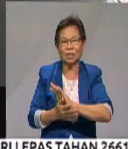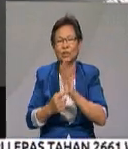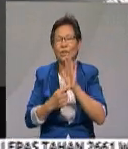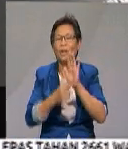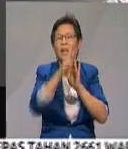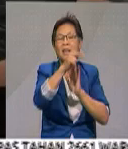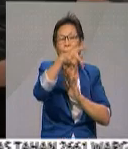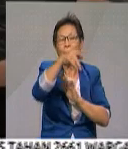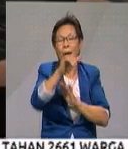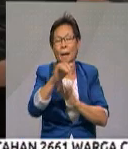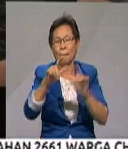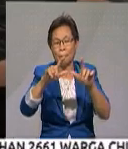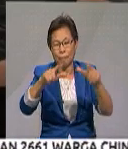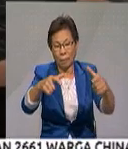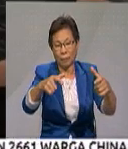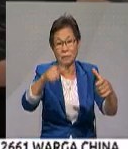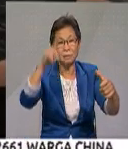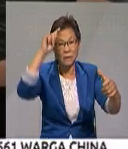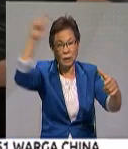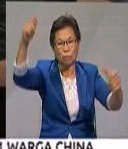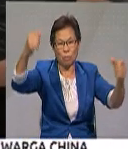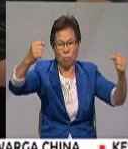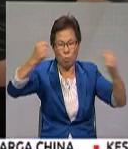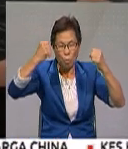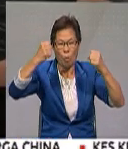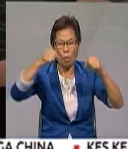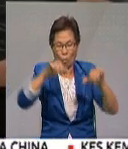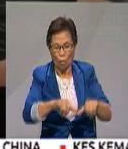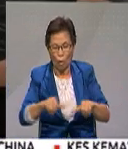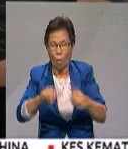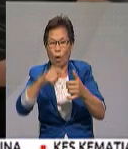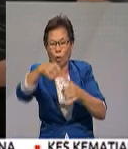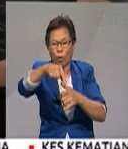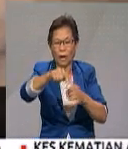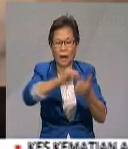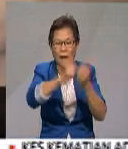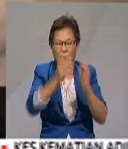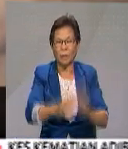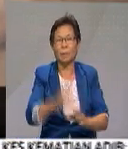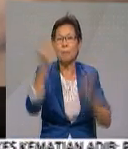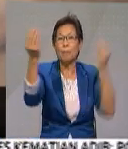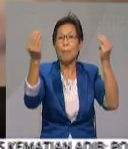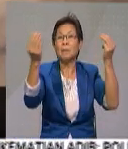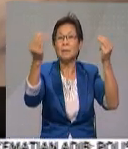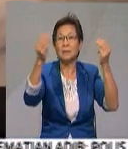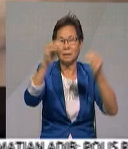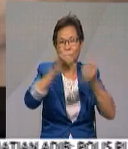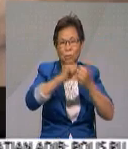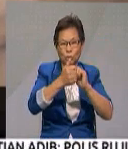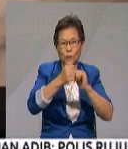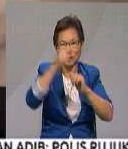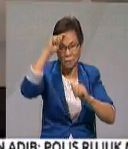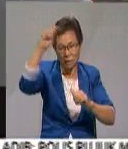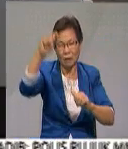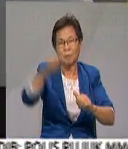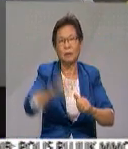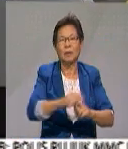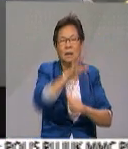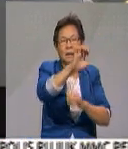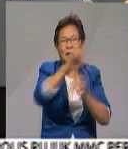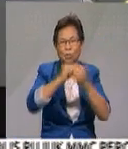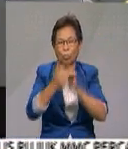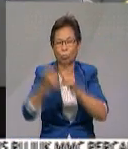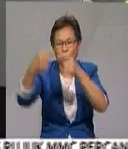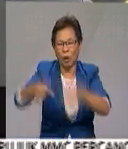aras terbaik buat pasukan Terengganu mengukur kualiti atlet. Majlis Sukan Negeri Terengganu telah mewujudkan 3 pasukan isukan untuk berentap di Johor